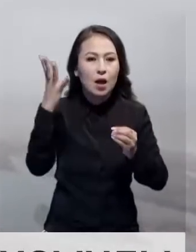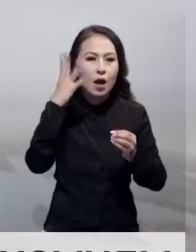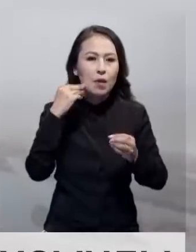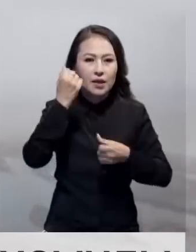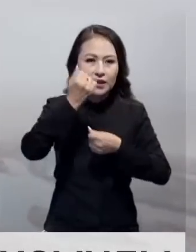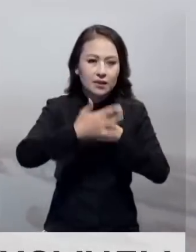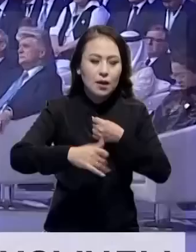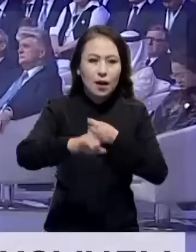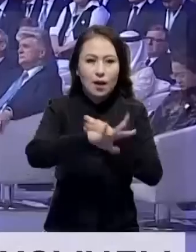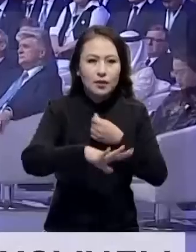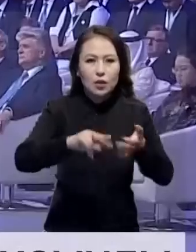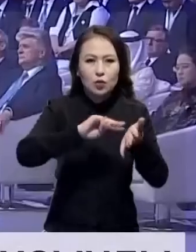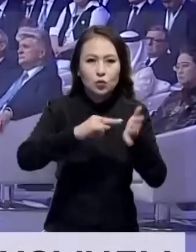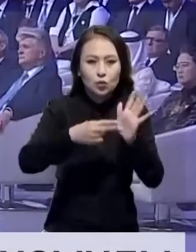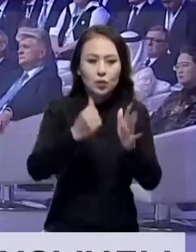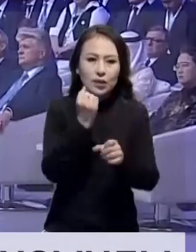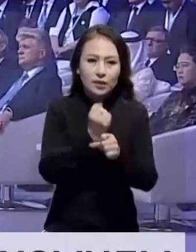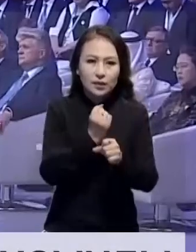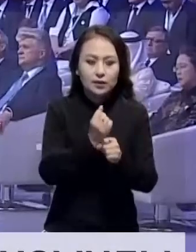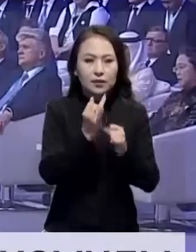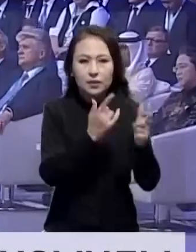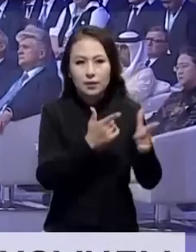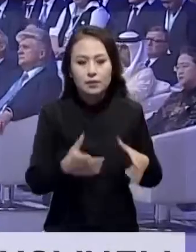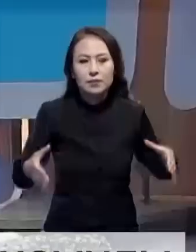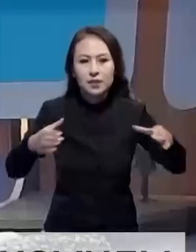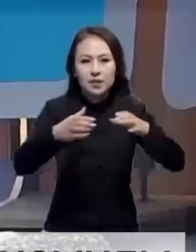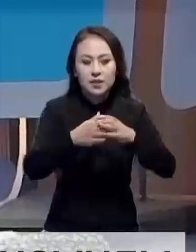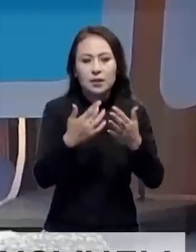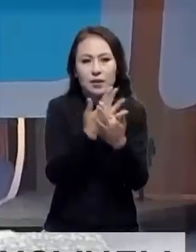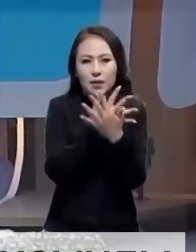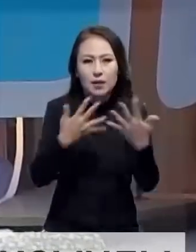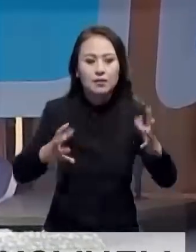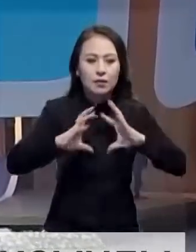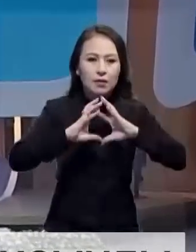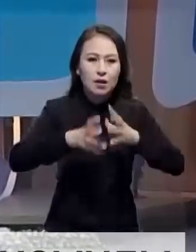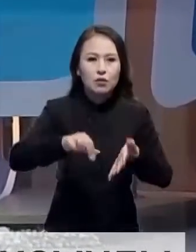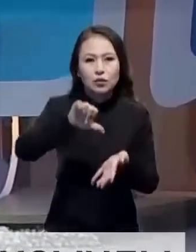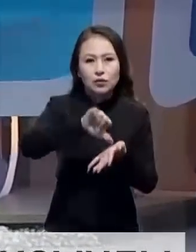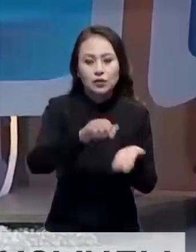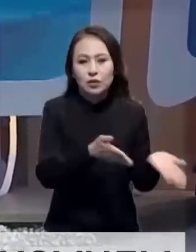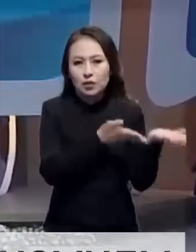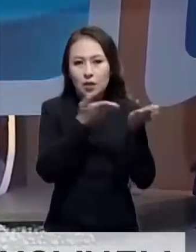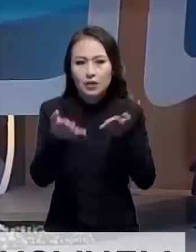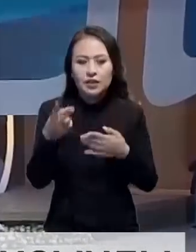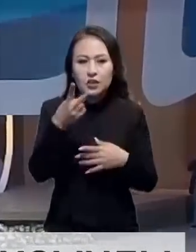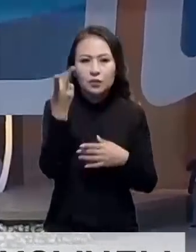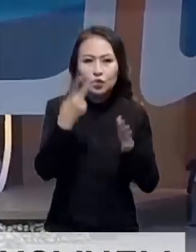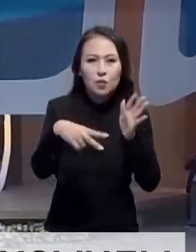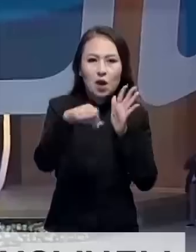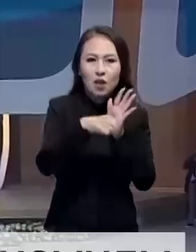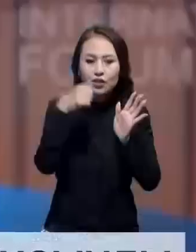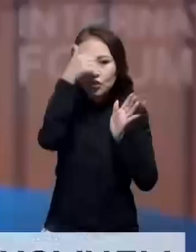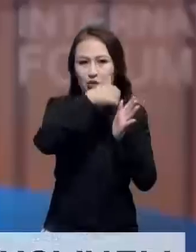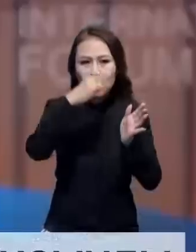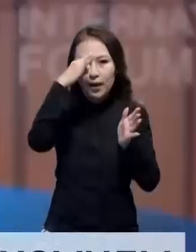Орталық Азия елдерінің жобалық кеңсесін құруды және Біріккен Ұлттар ұйымы секілді халықаралық ұйымдарды тарта отырып 2026 жылы